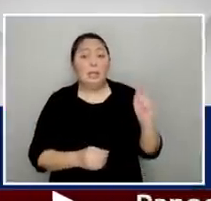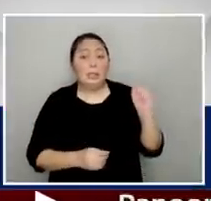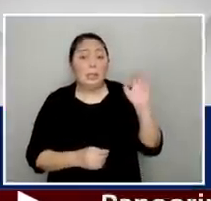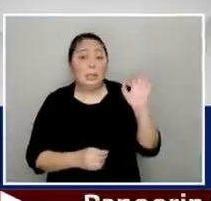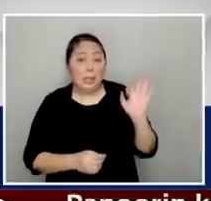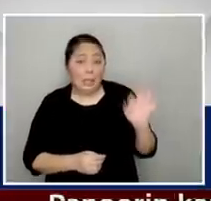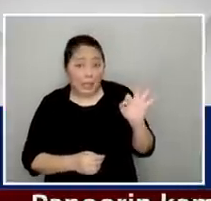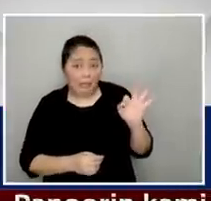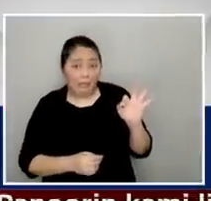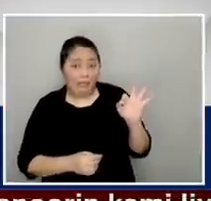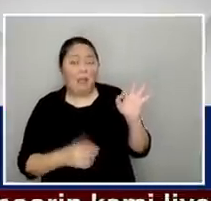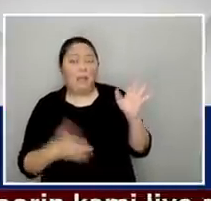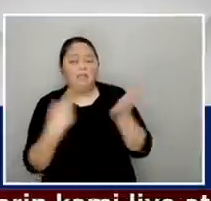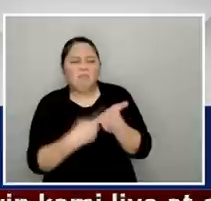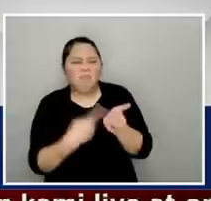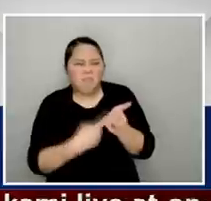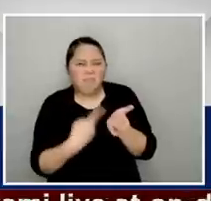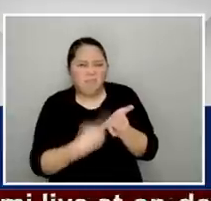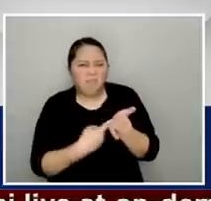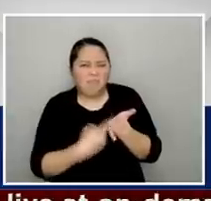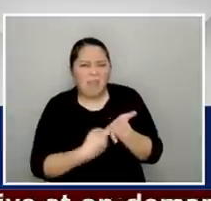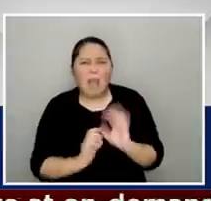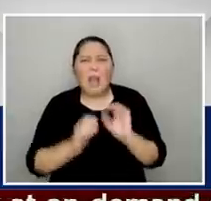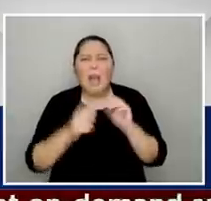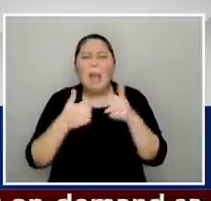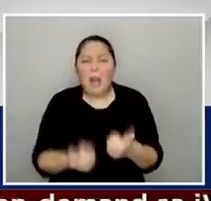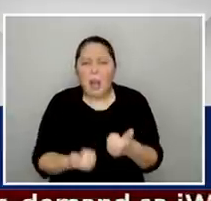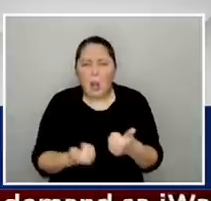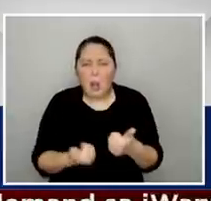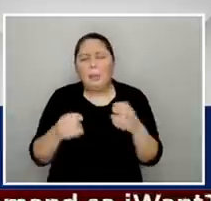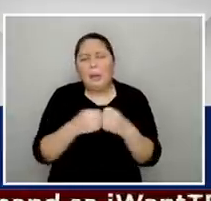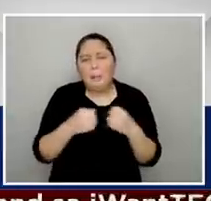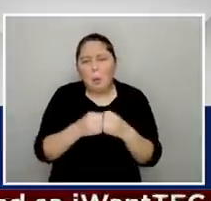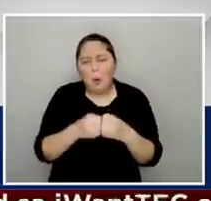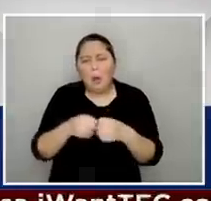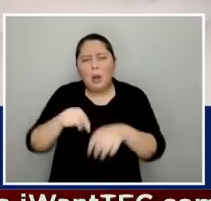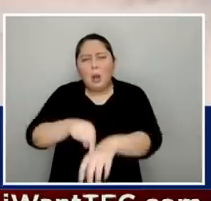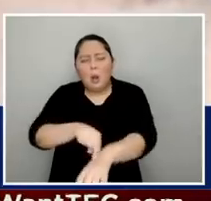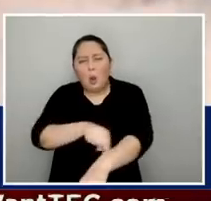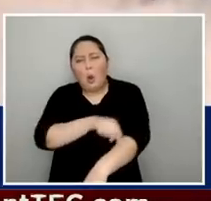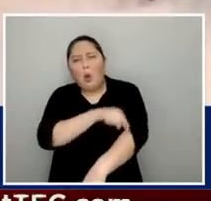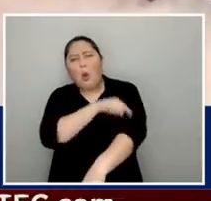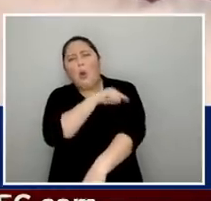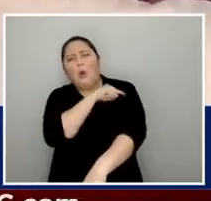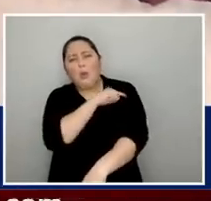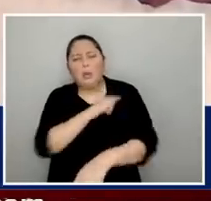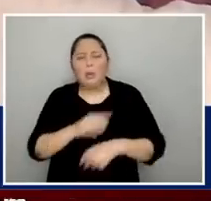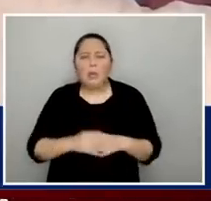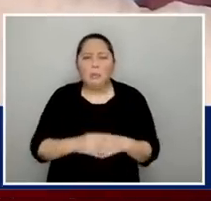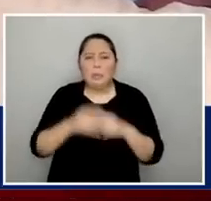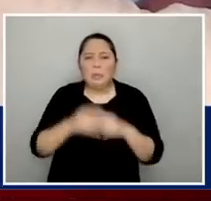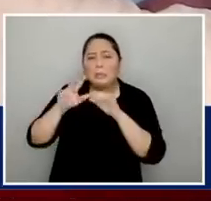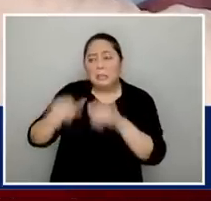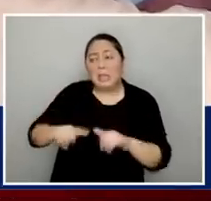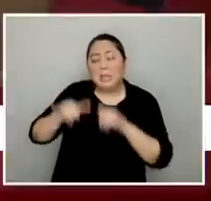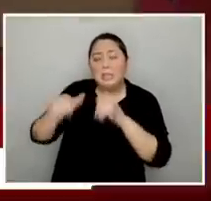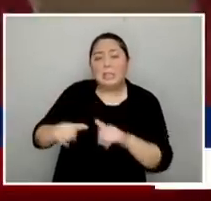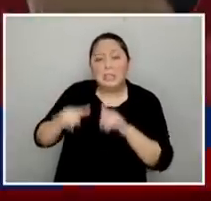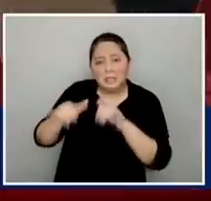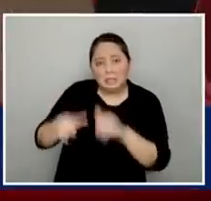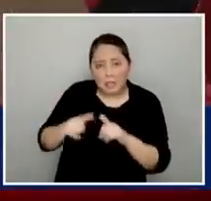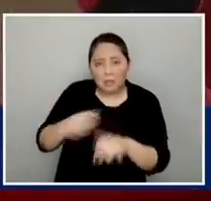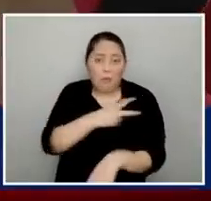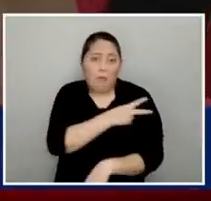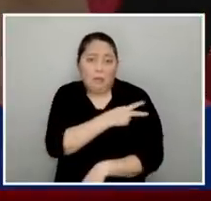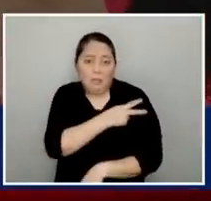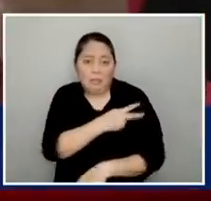shelf life ng COVID vaccines nila base sa pinakabagong datos at mga pag-aaral. Pinag-uusapan na rin ang ilang hakbang para